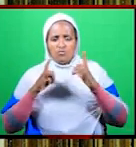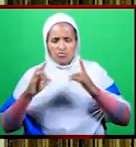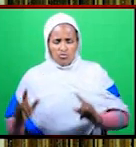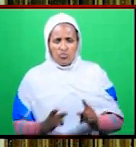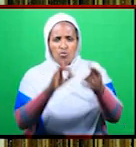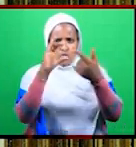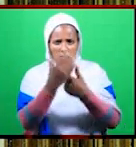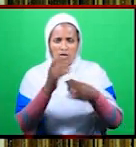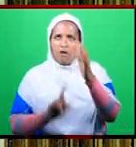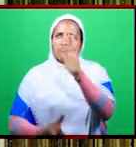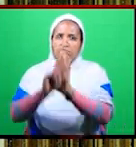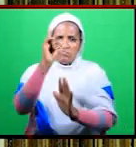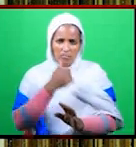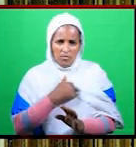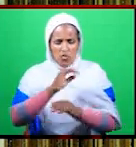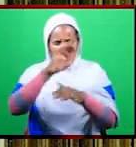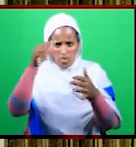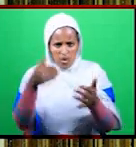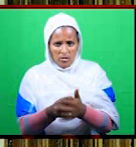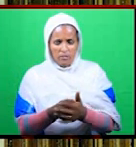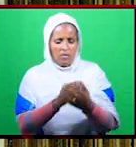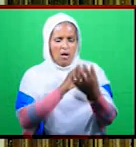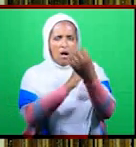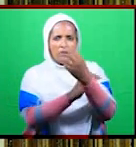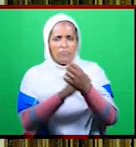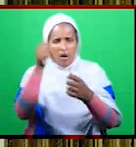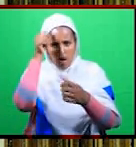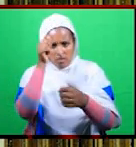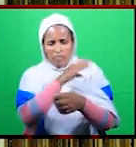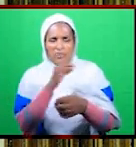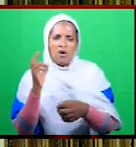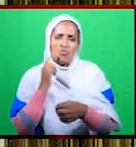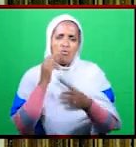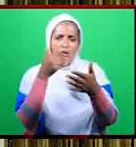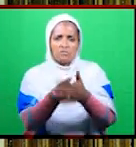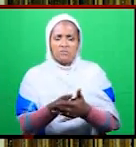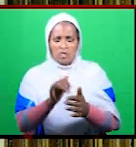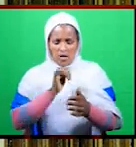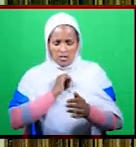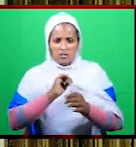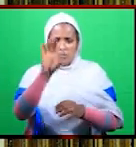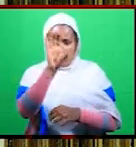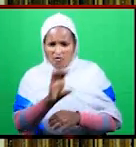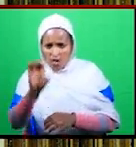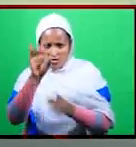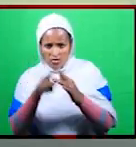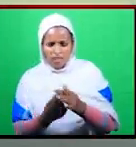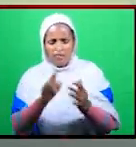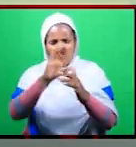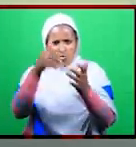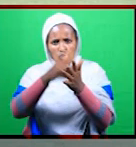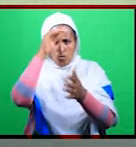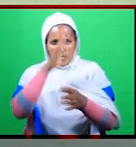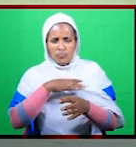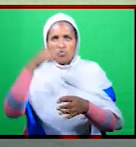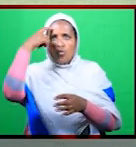ዘይቤ ሁኔታ እናድጋለን። ሁላችንም ለአቅመ አዳምና ሔዋን ስንደርስ ደግሞ ራሳችንን መፈለግ እንጀምራለን። ሁሉም